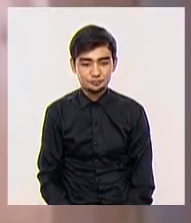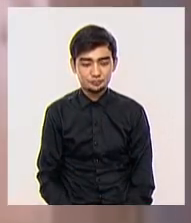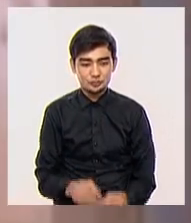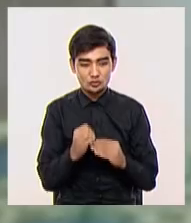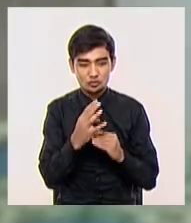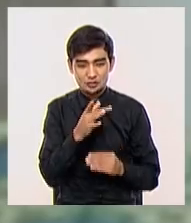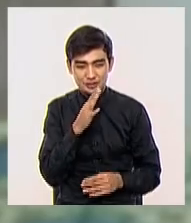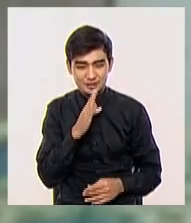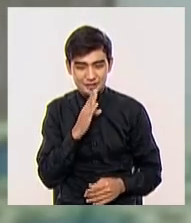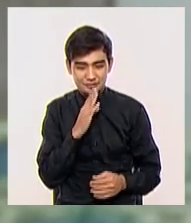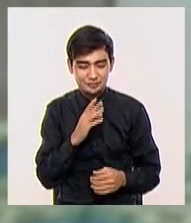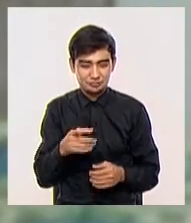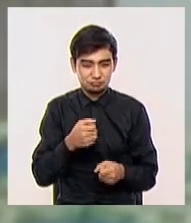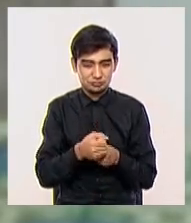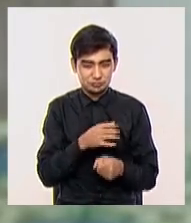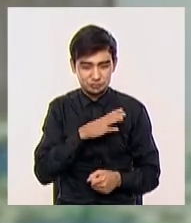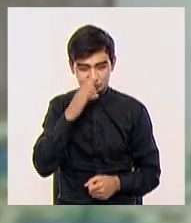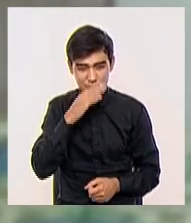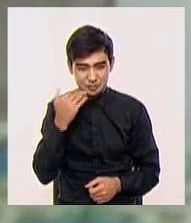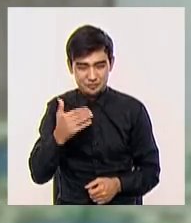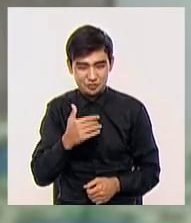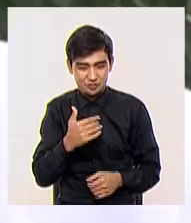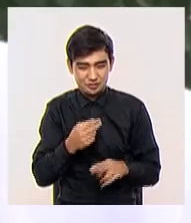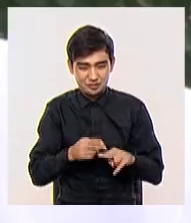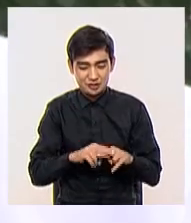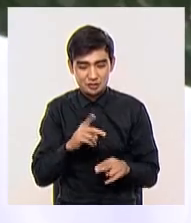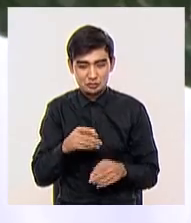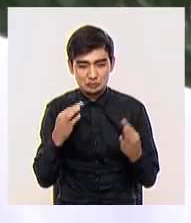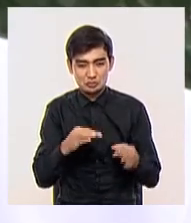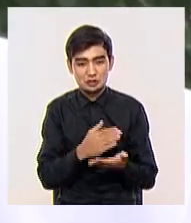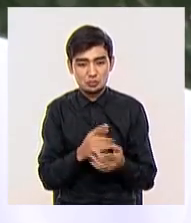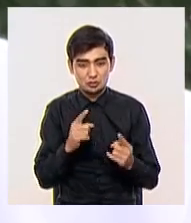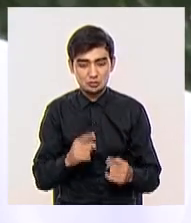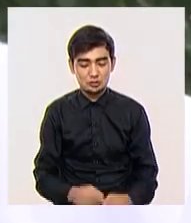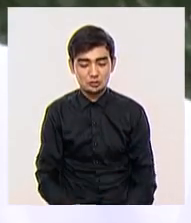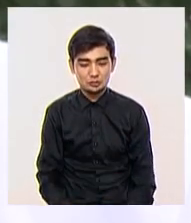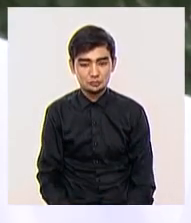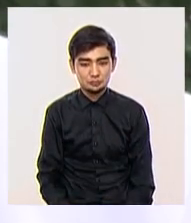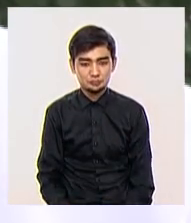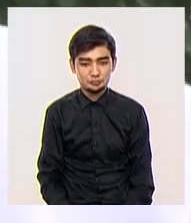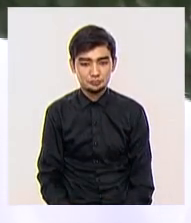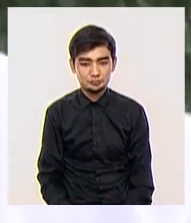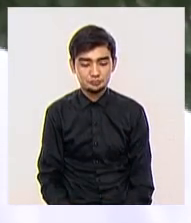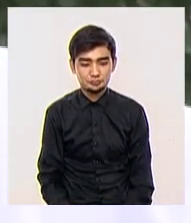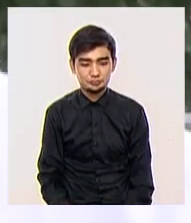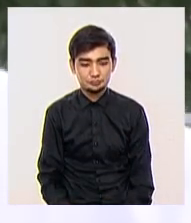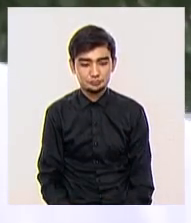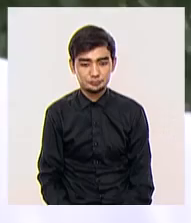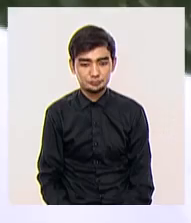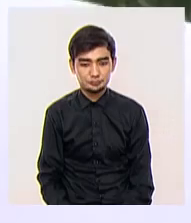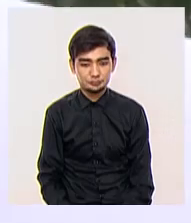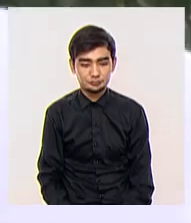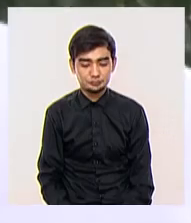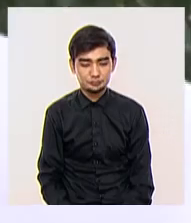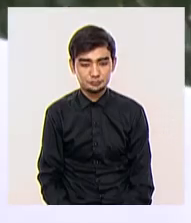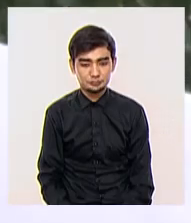14 жастағы қызға қол жүгірткен өгей әке неге бостандықта жүр? Менің барлық жерімді ұстайды, ұстап жүр деп.